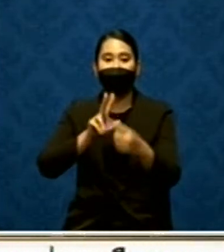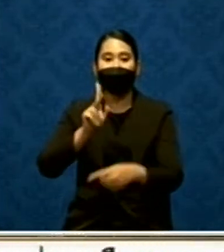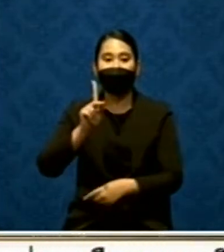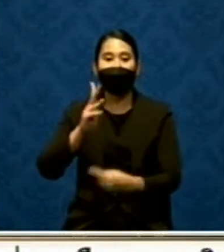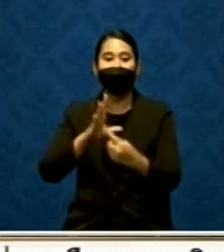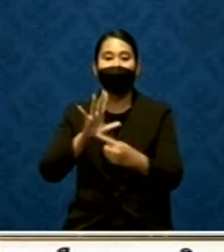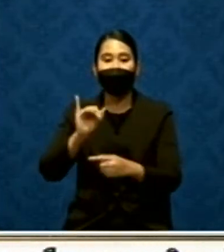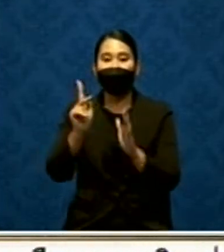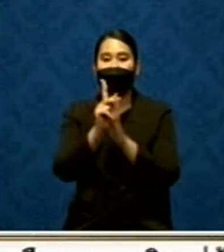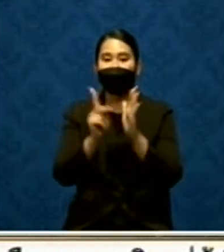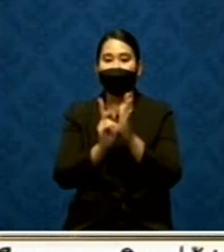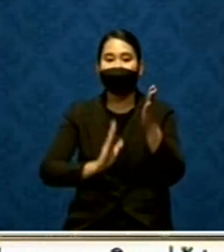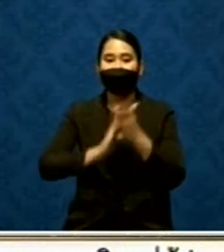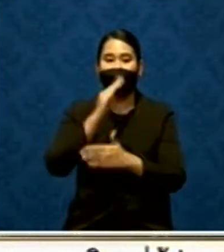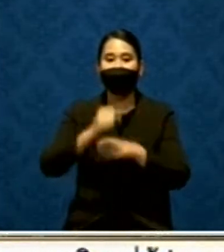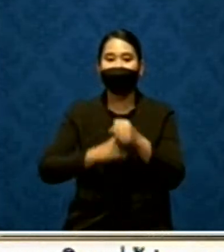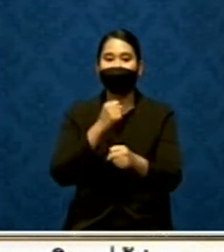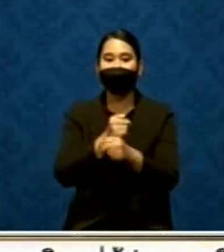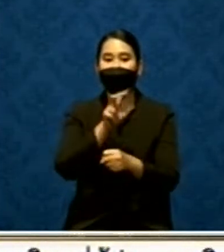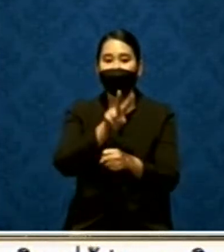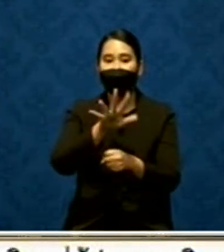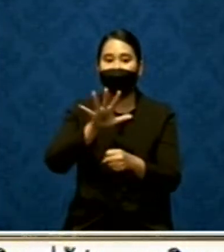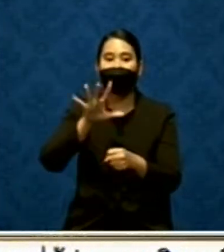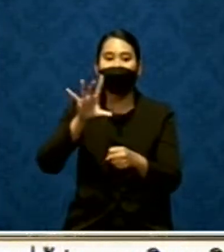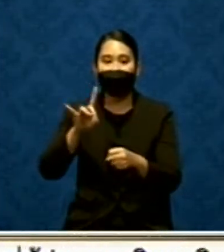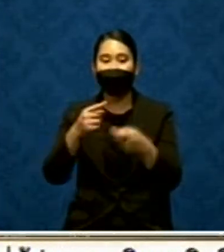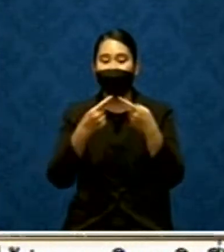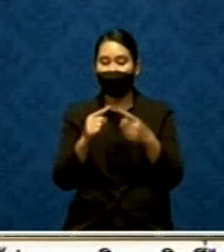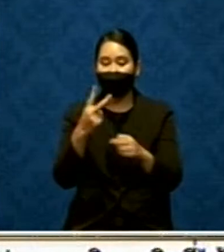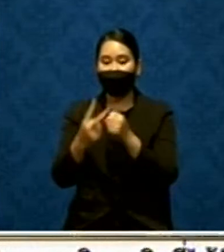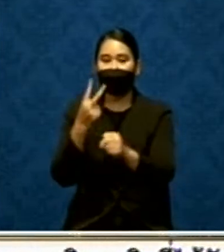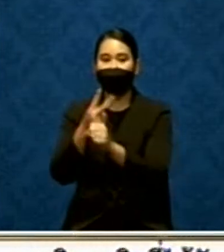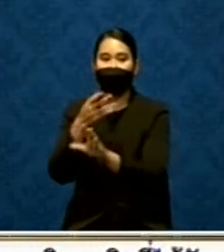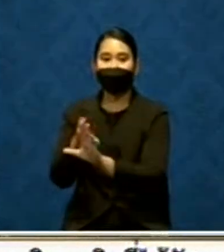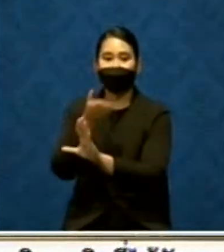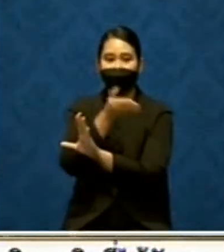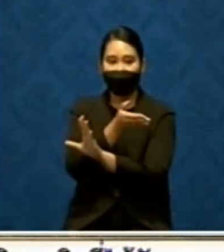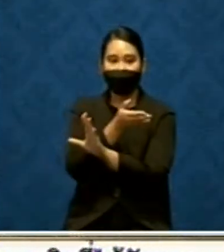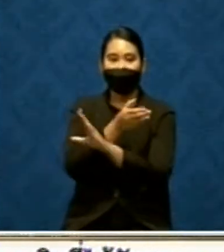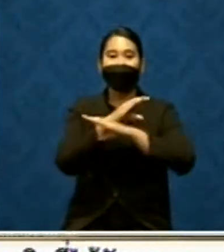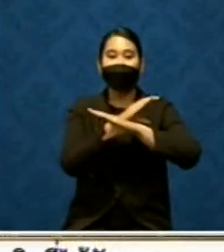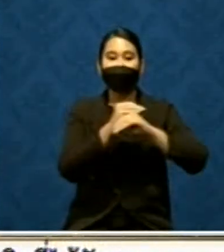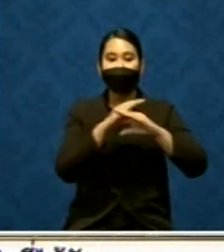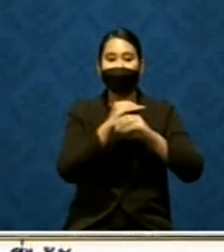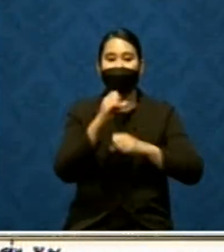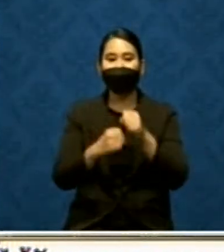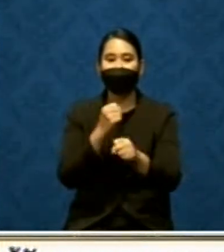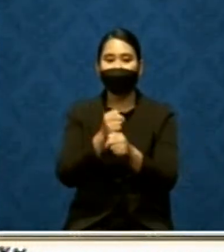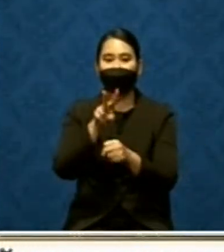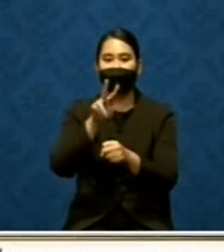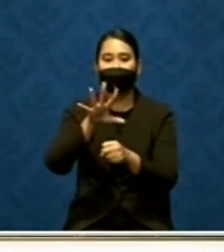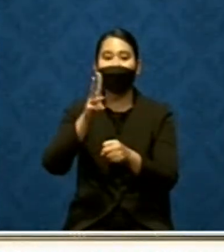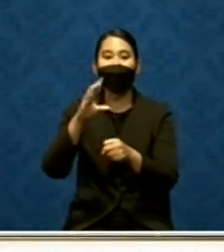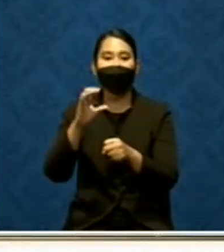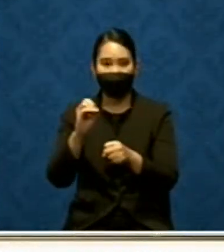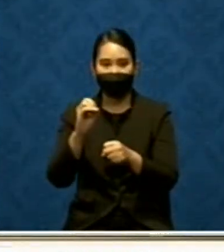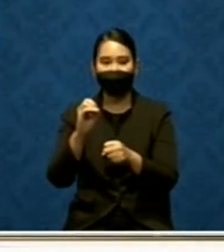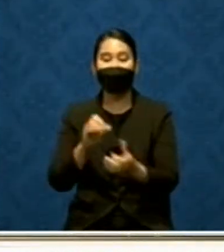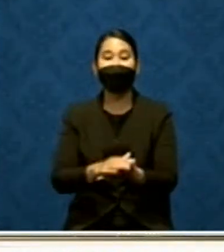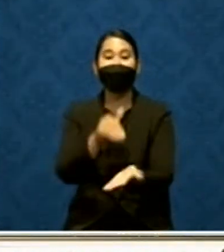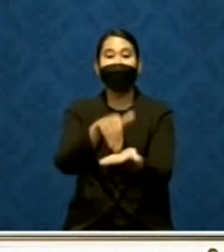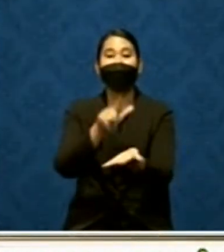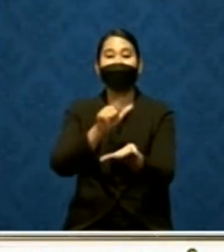เมื่อปี58แต่ว่า2ปีของการพิจารณาก่อนที่จะประกาศใช้ในปี60หลักการของอุรุกวัย